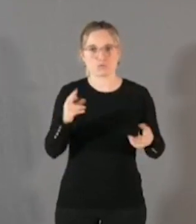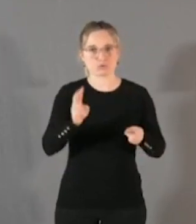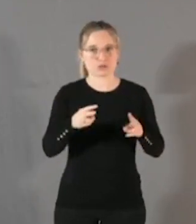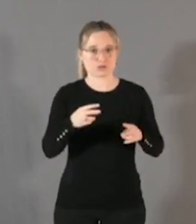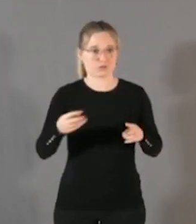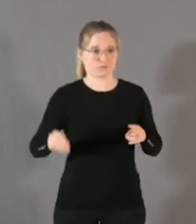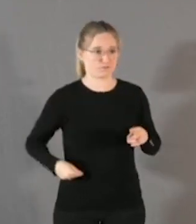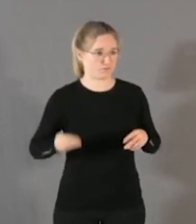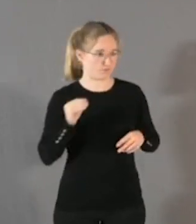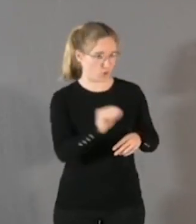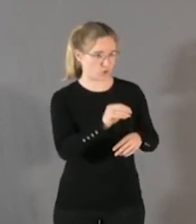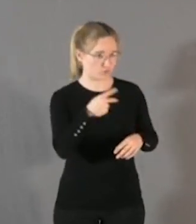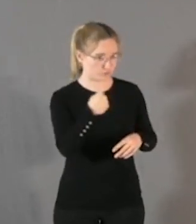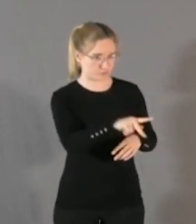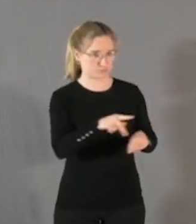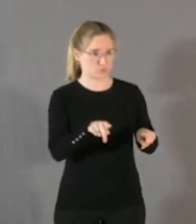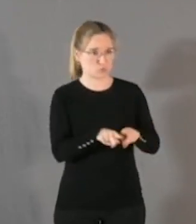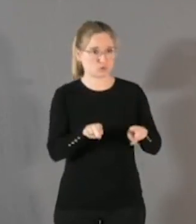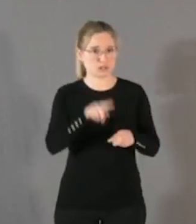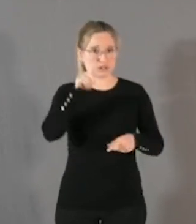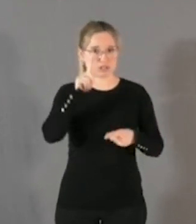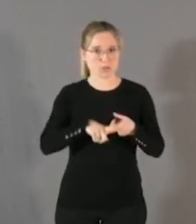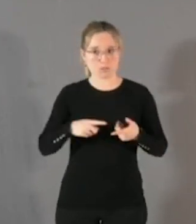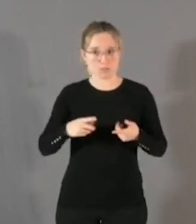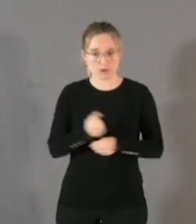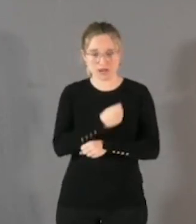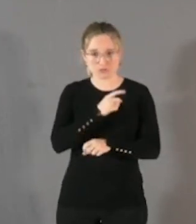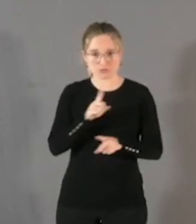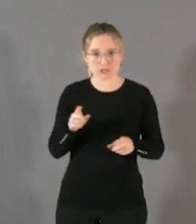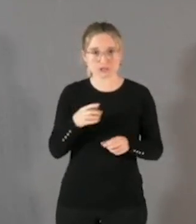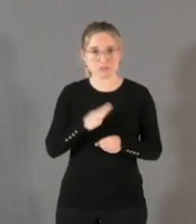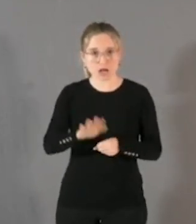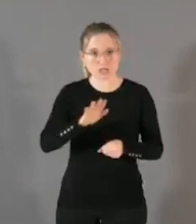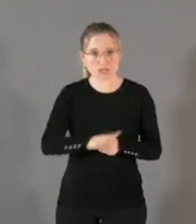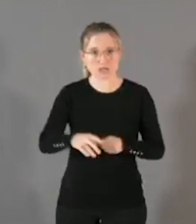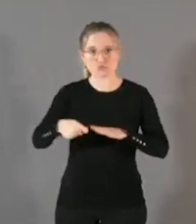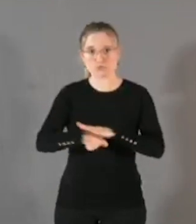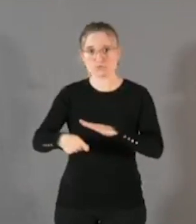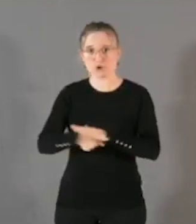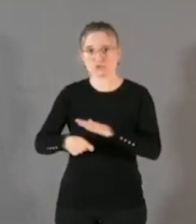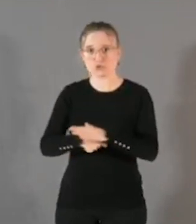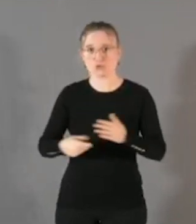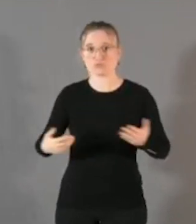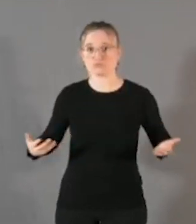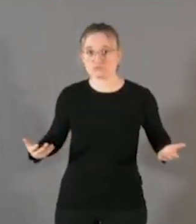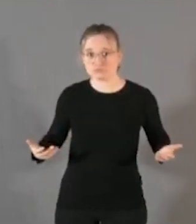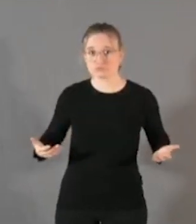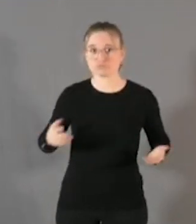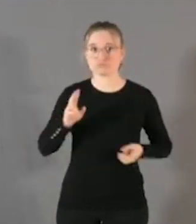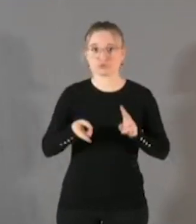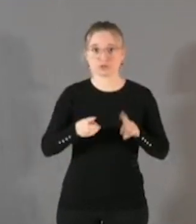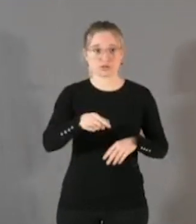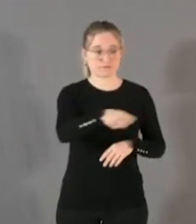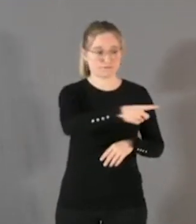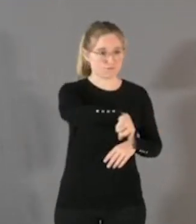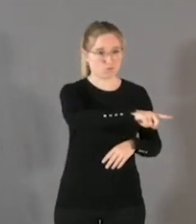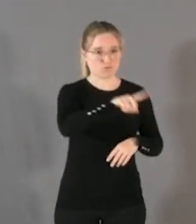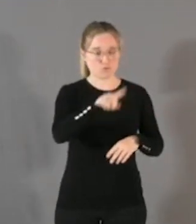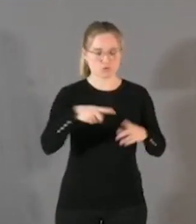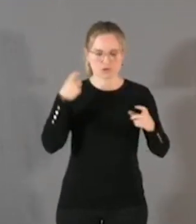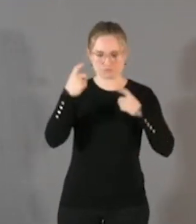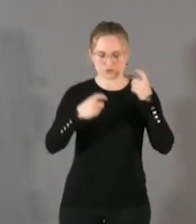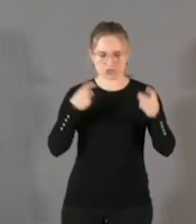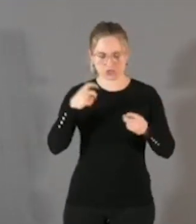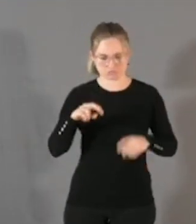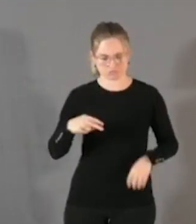des aides en général. C'est à un moment donné, il faut bien que vous réfléchissiez à votre mode de fonctionnement